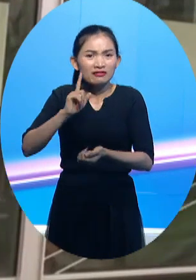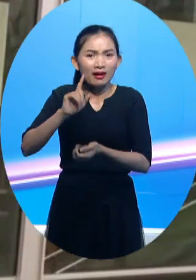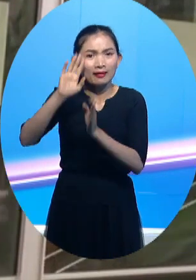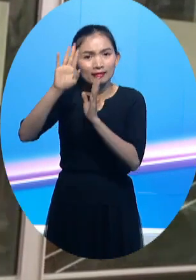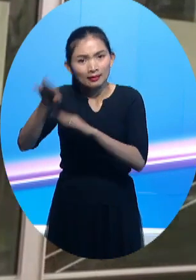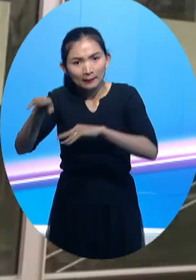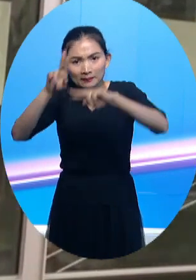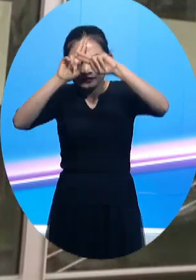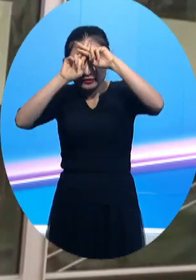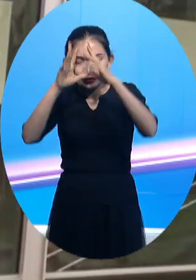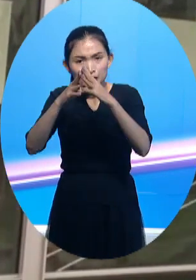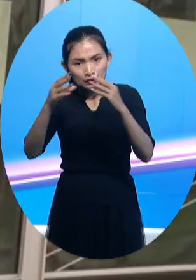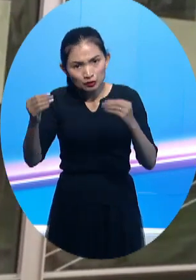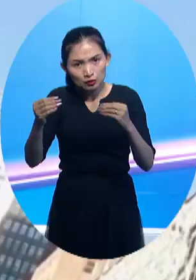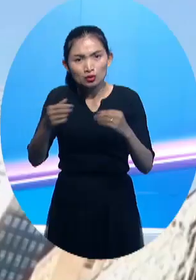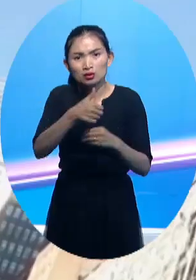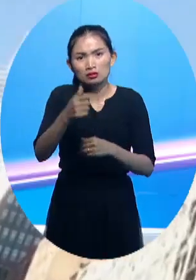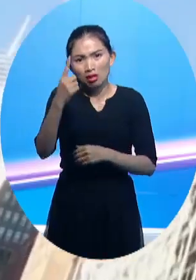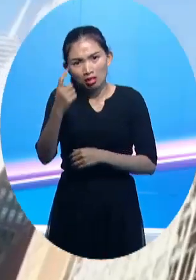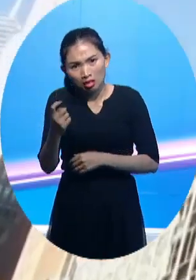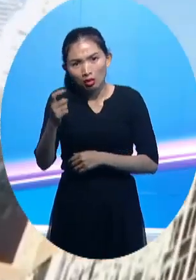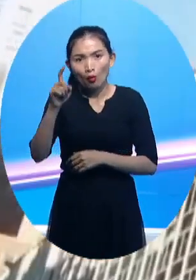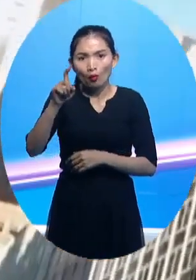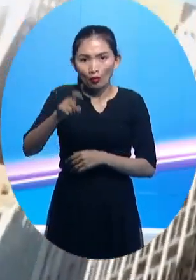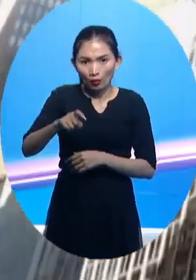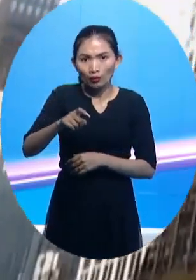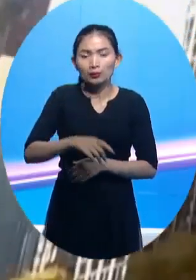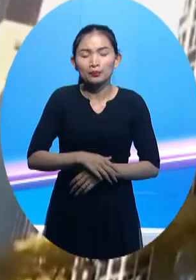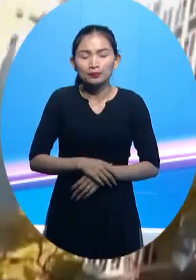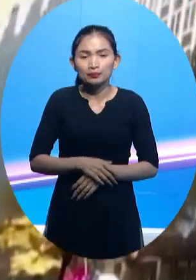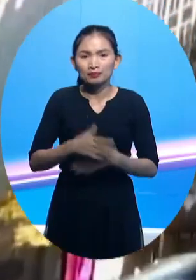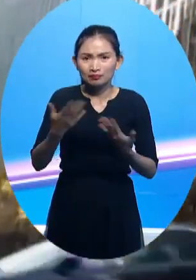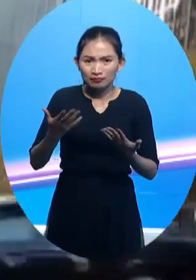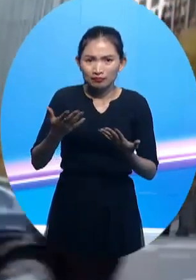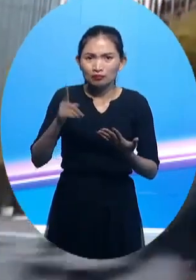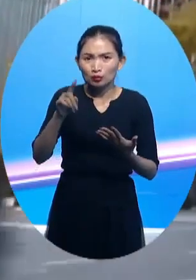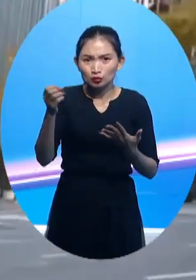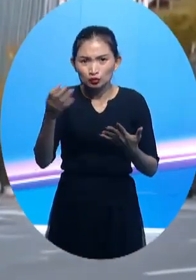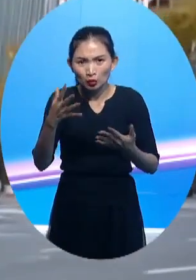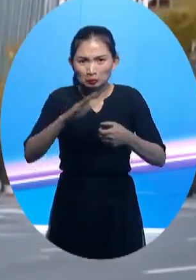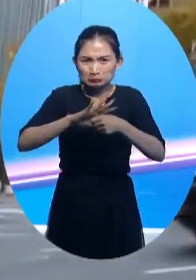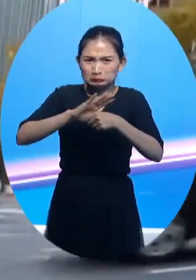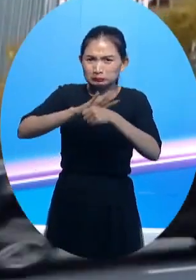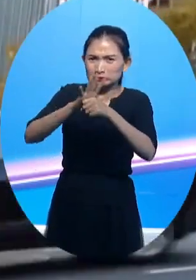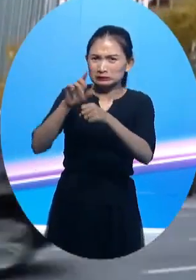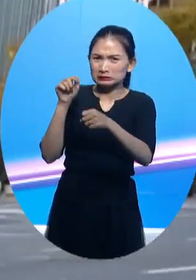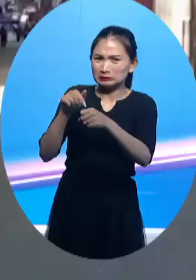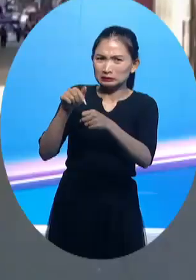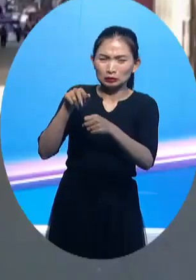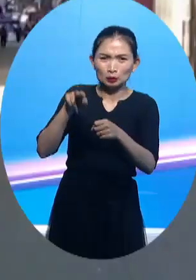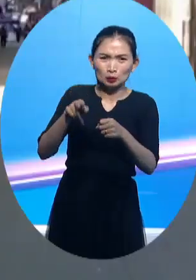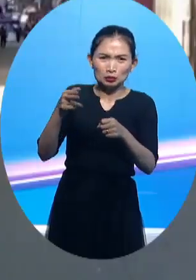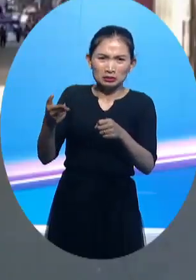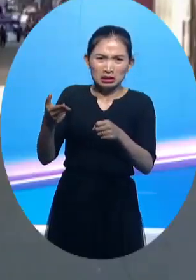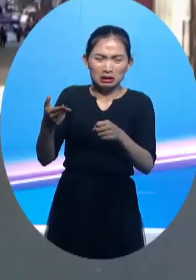vòng liên quan đến bệnh cúm trong một này nhiều chỉ số tiếp tục tăng ở mức cao trong đó covid-19 vẫn là nguyên nhân hàng đầu gây